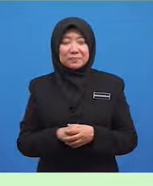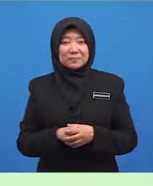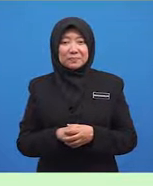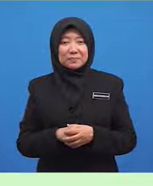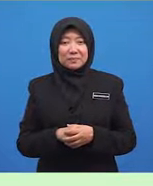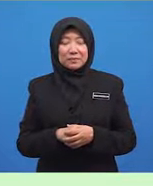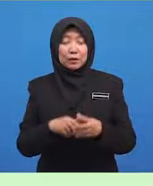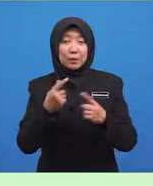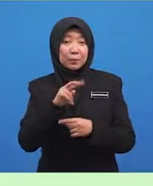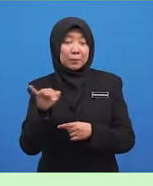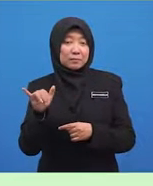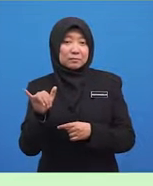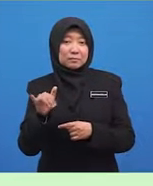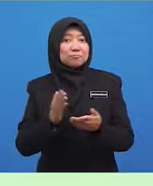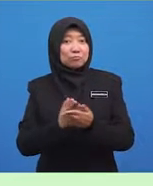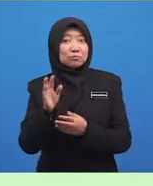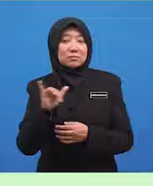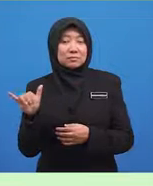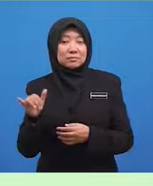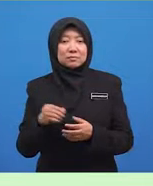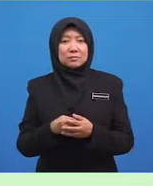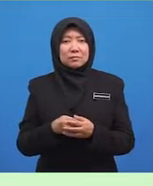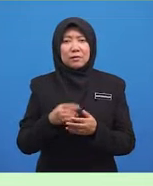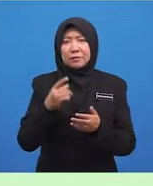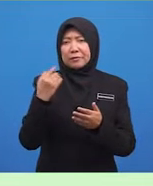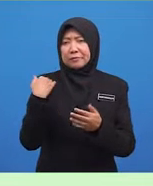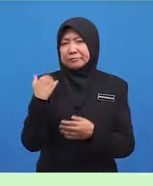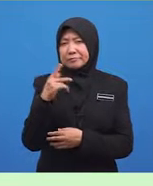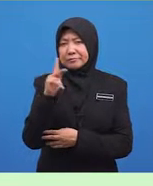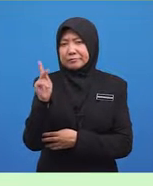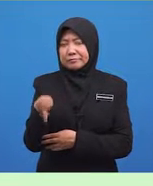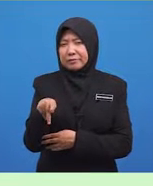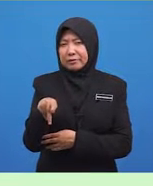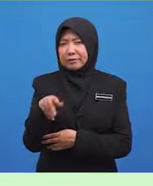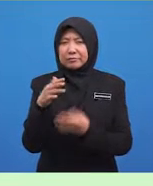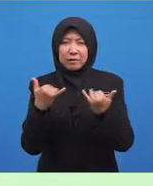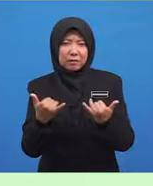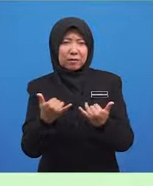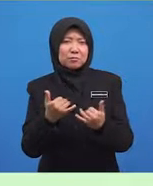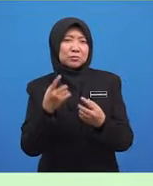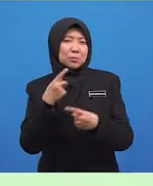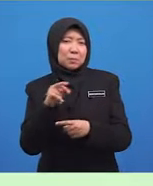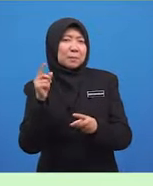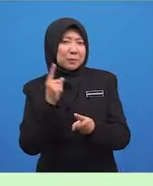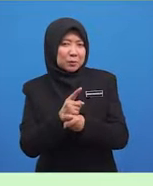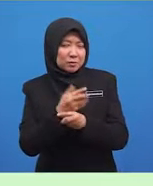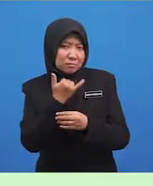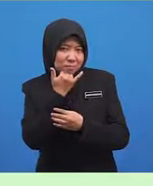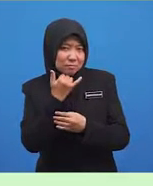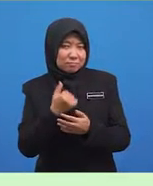Kita lihat jawapan seterusnya. Adakah kali ini pilihan kamu tepat atau tidak?